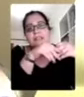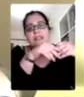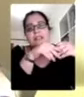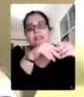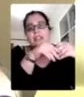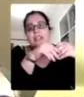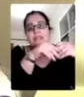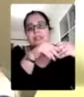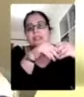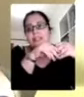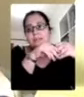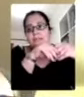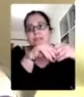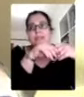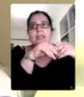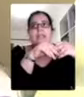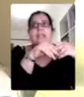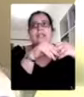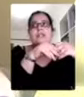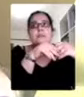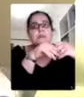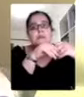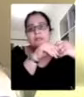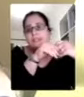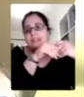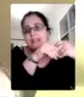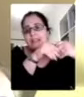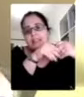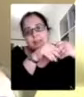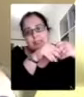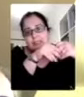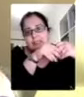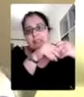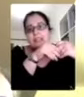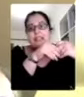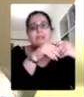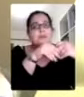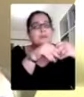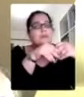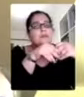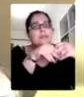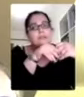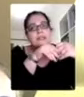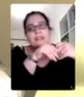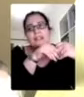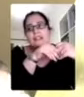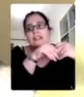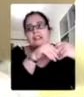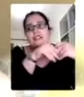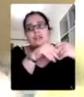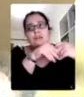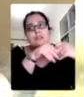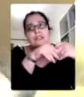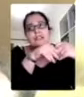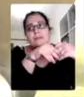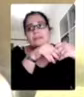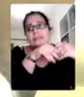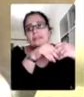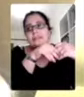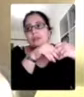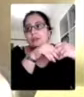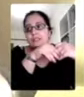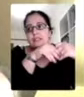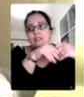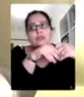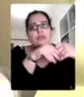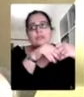dibini içeceğim diye kasmadım. Hiçbir pipoma da zarar gelmedi. Hiçbir pipomun dibi çamur ya da